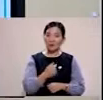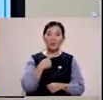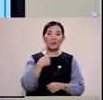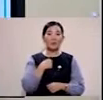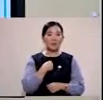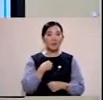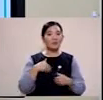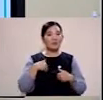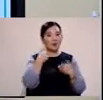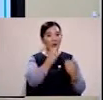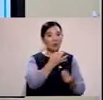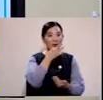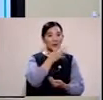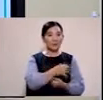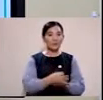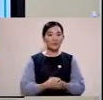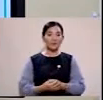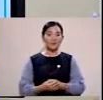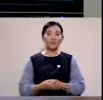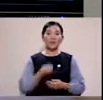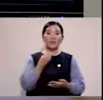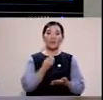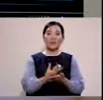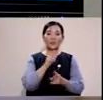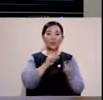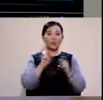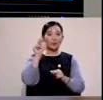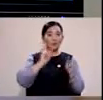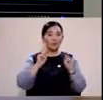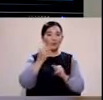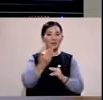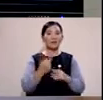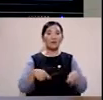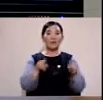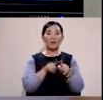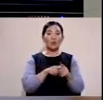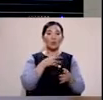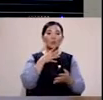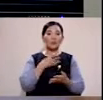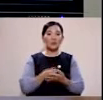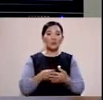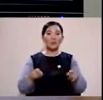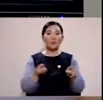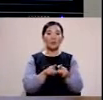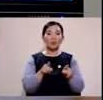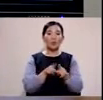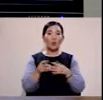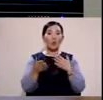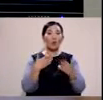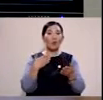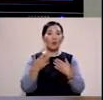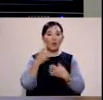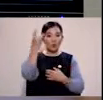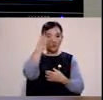Mendan salom ayt. Qadrli o'quvchilar, siz ham o'zingiz mana shunday muomala odobiga